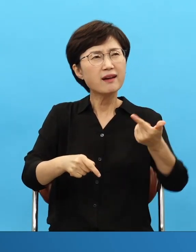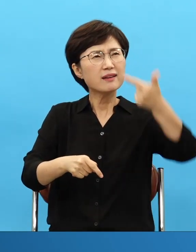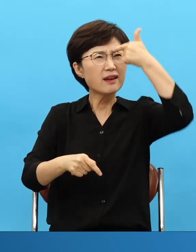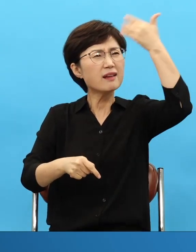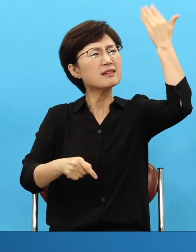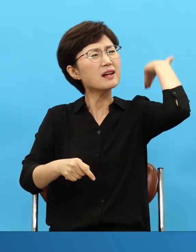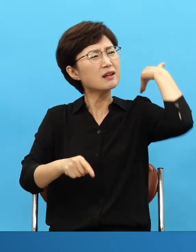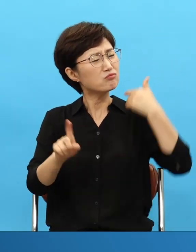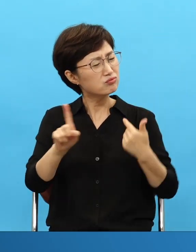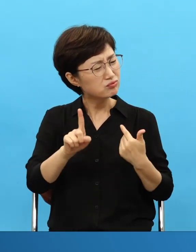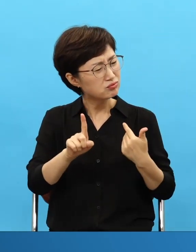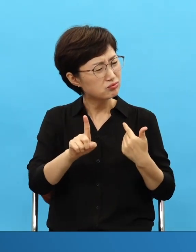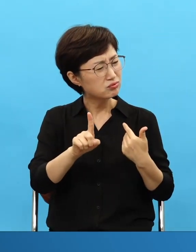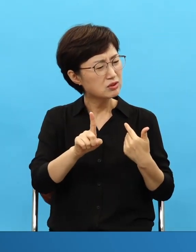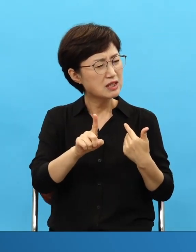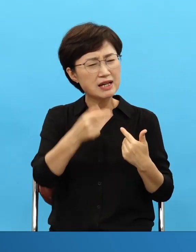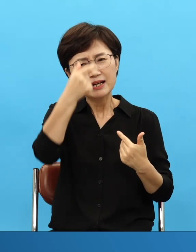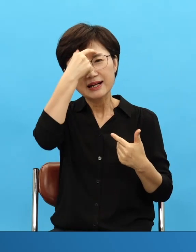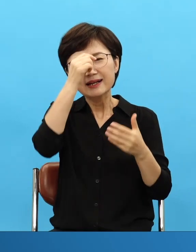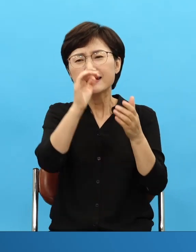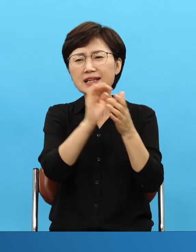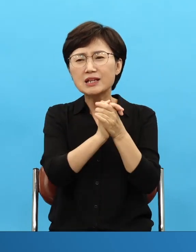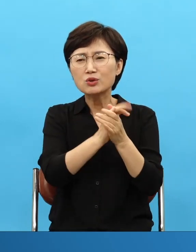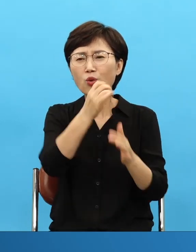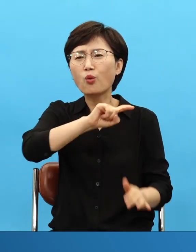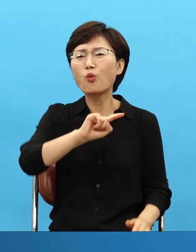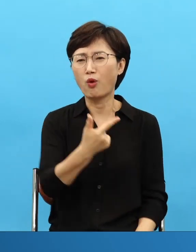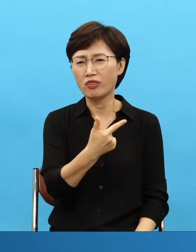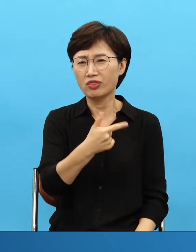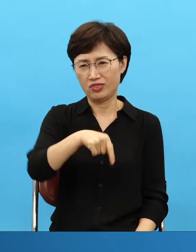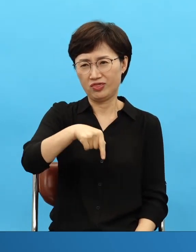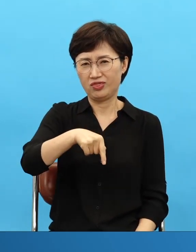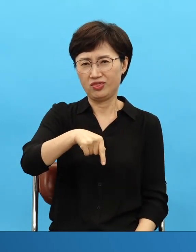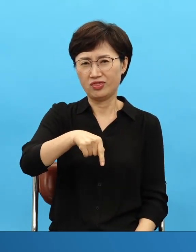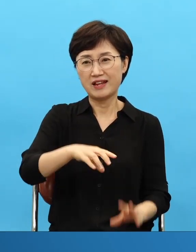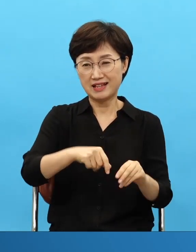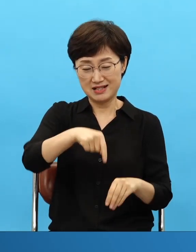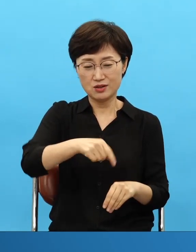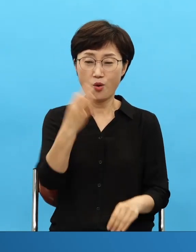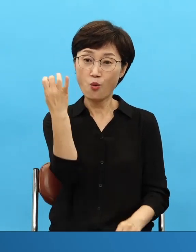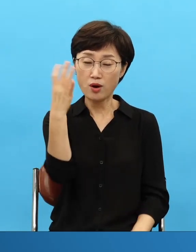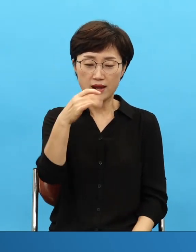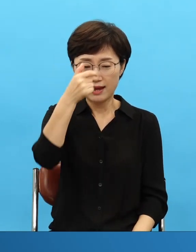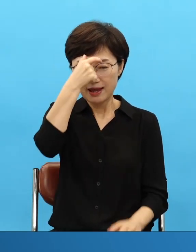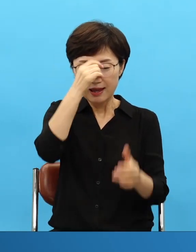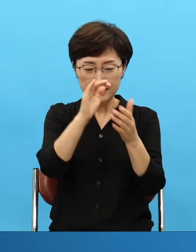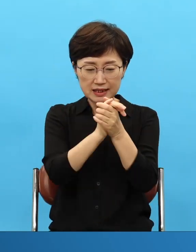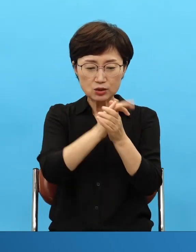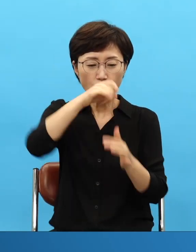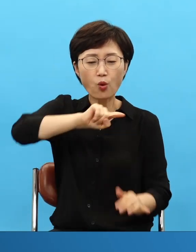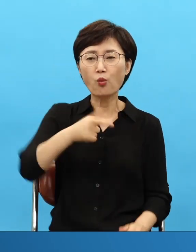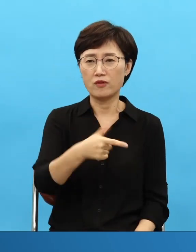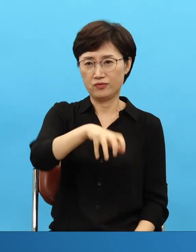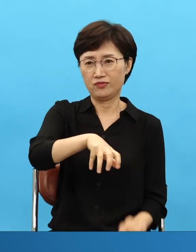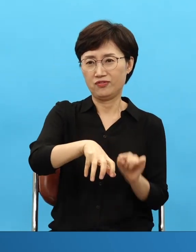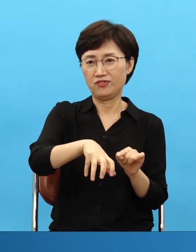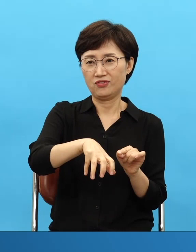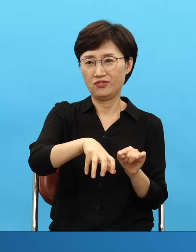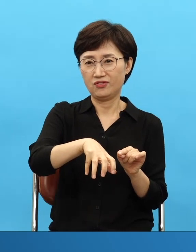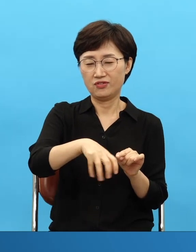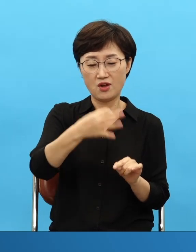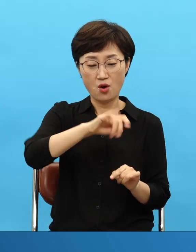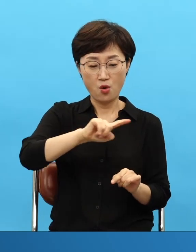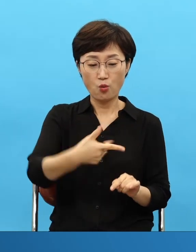기도원이었어요. And as you know very well, you're very familiar with this. This place here, the site, used to be the Emmanuel prayer retreat facility. 그